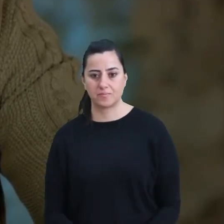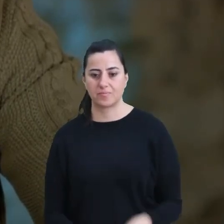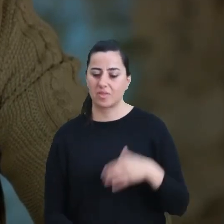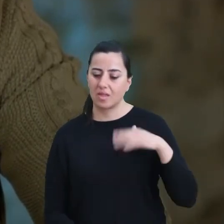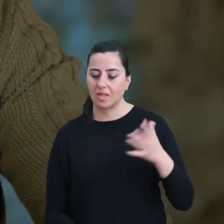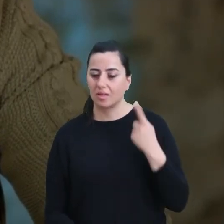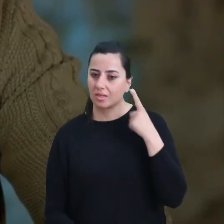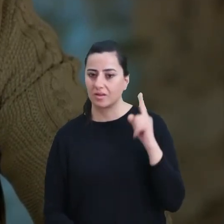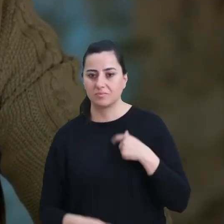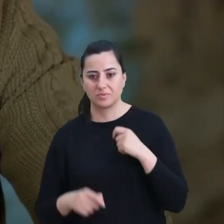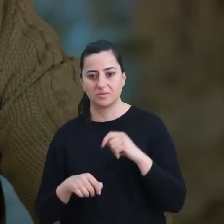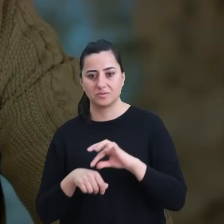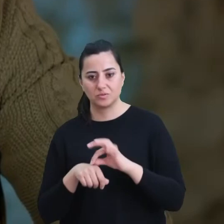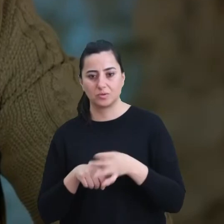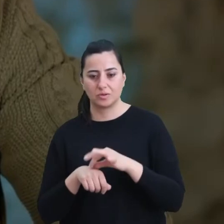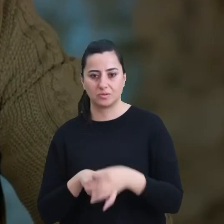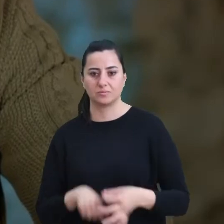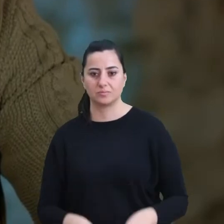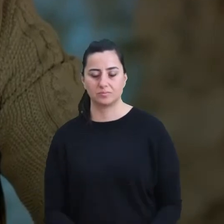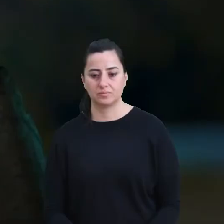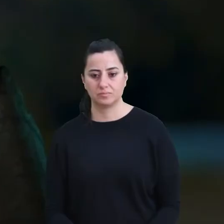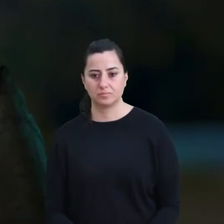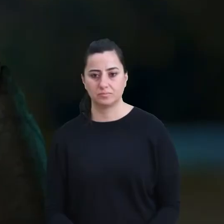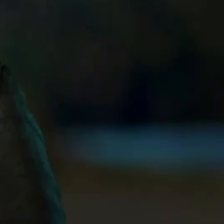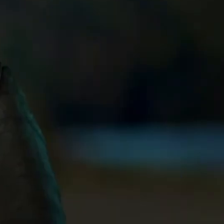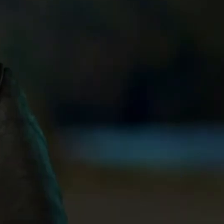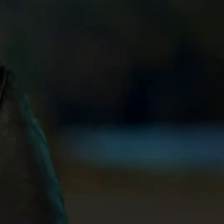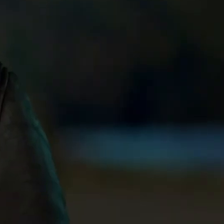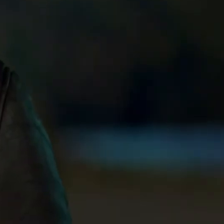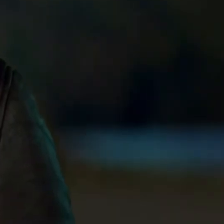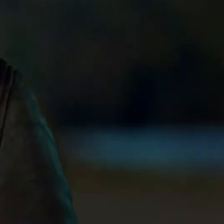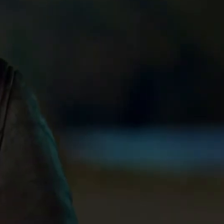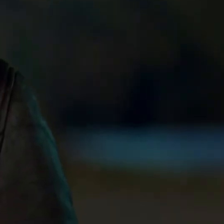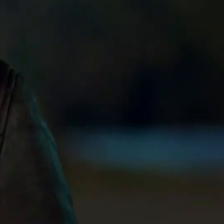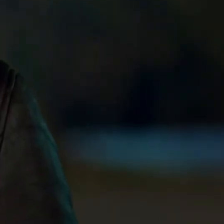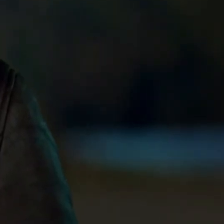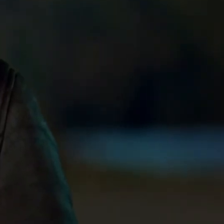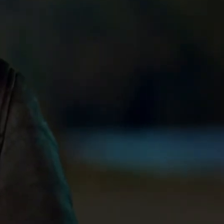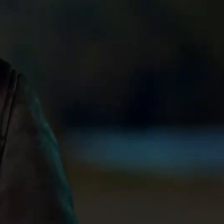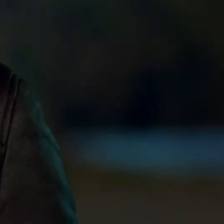Emme ben gene de soyardım. Sümüt üzgün.